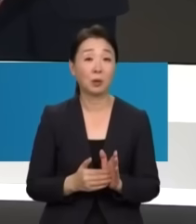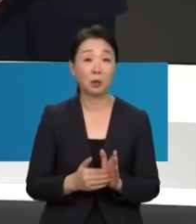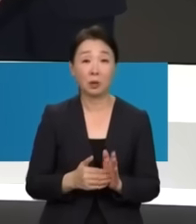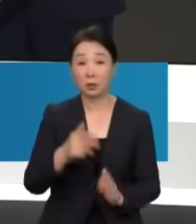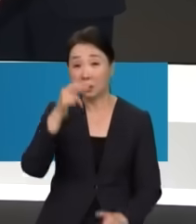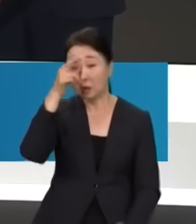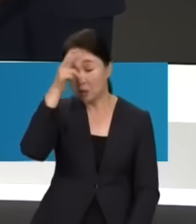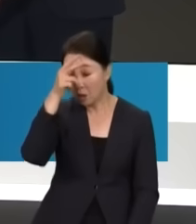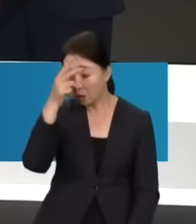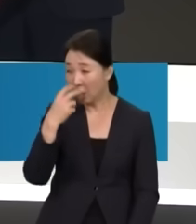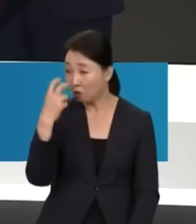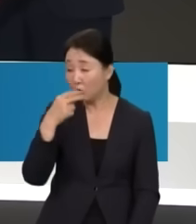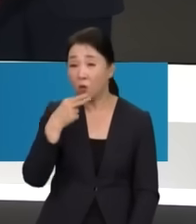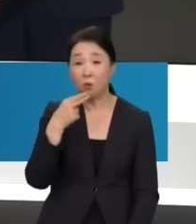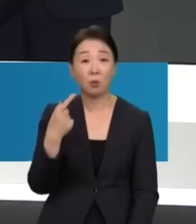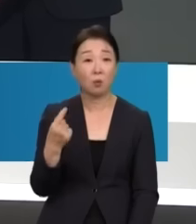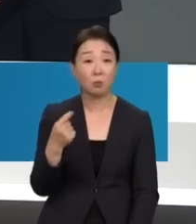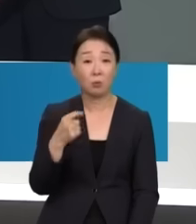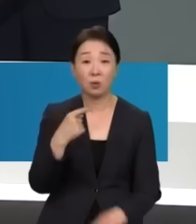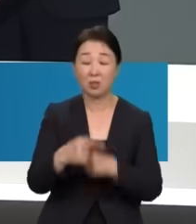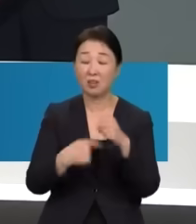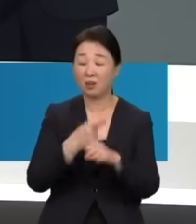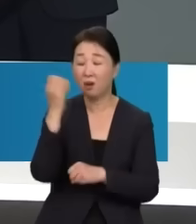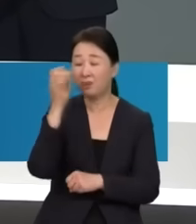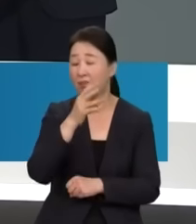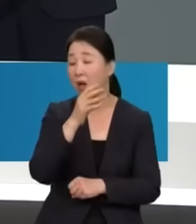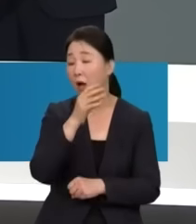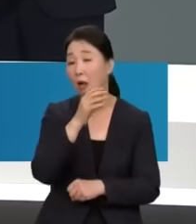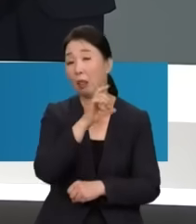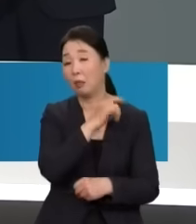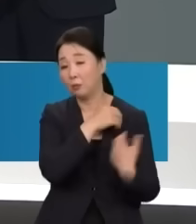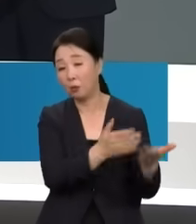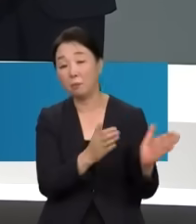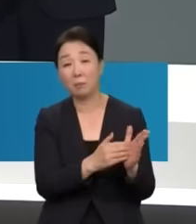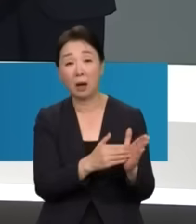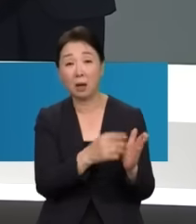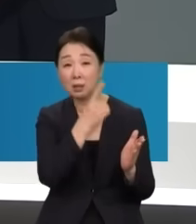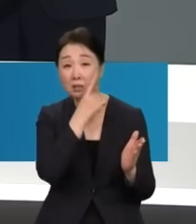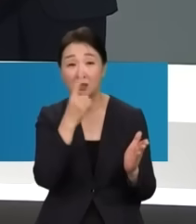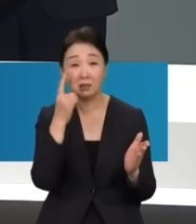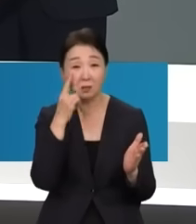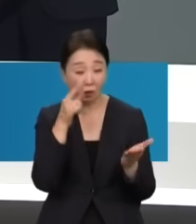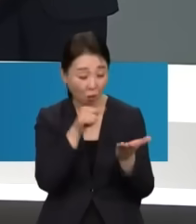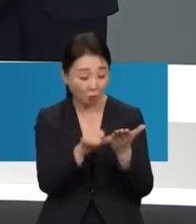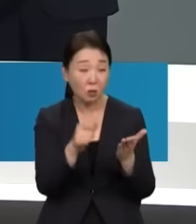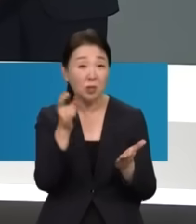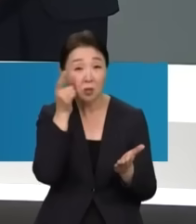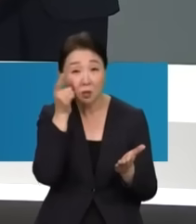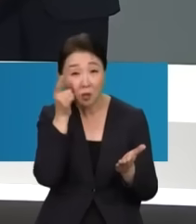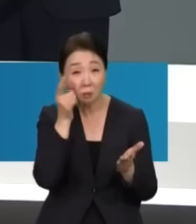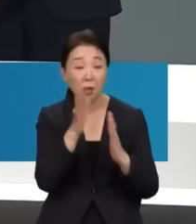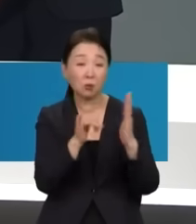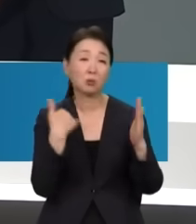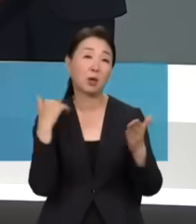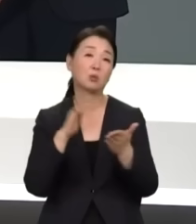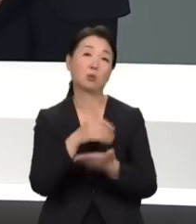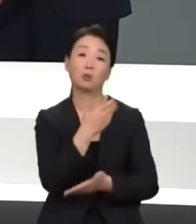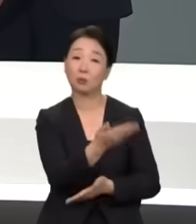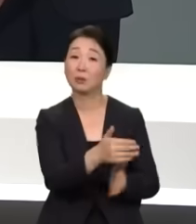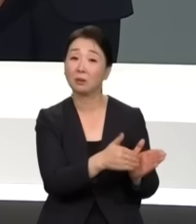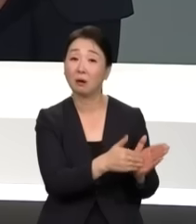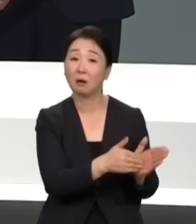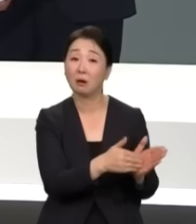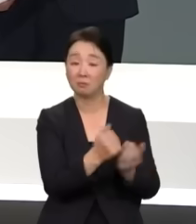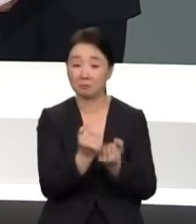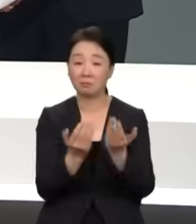그런데 경찰은 제대로 수사도 하지 않은 채 1년 넘게 시간을 보냈고 증거물인 전화기마저 선수 가족에게 돌려줬습니다.